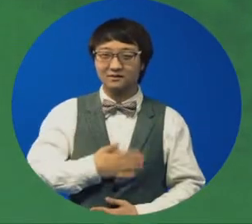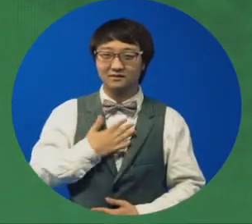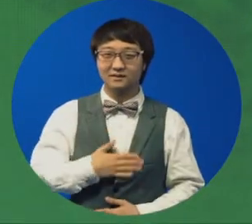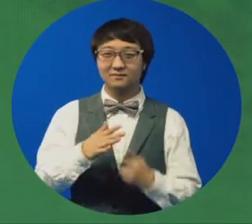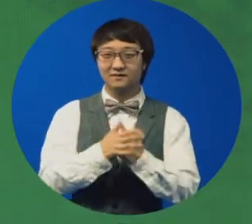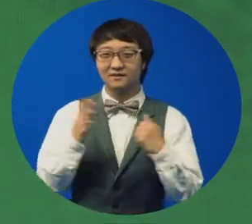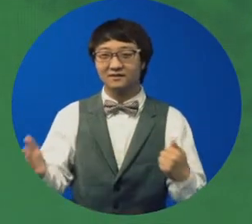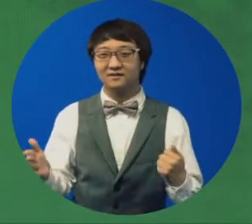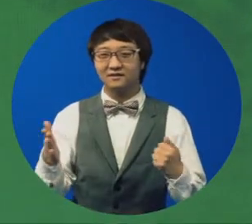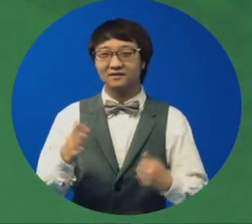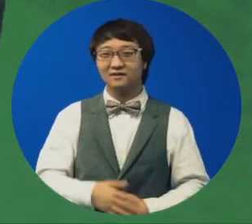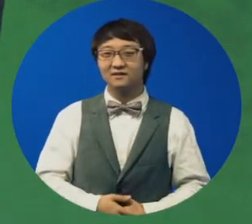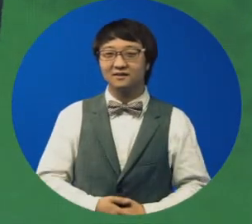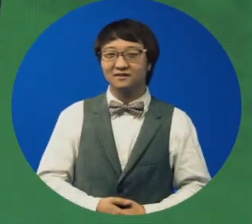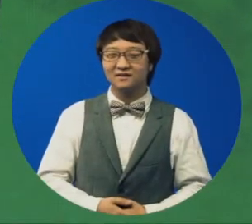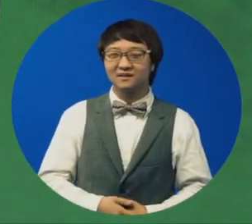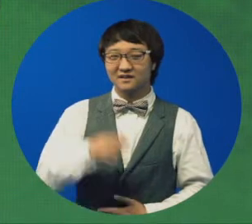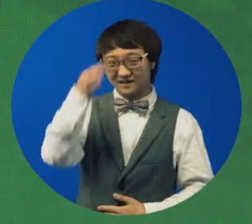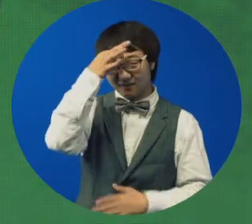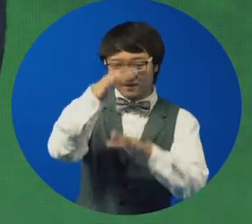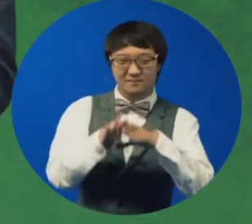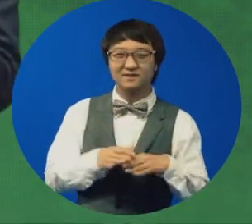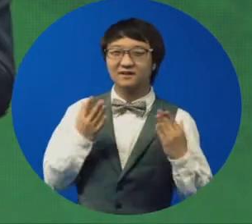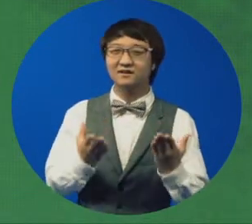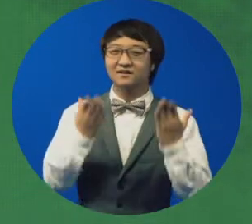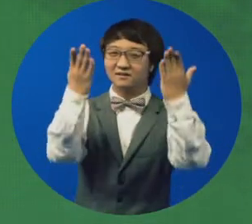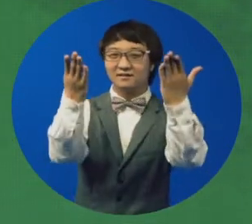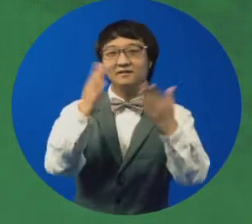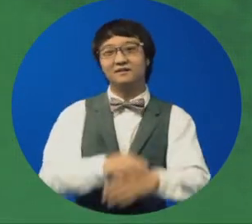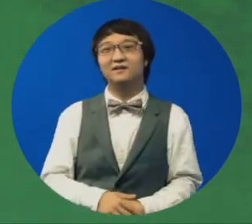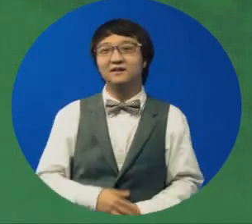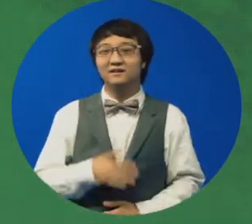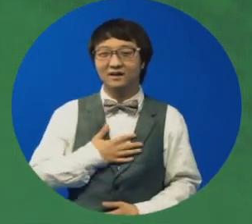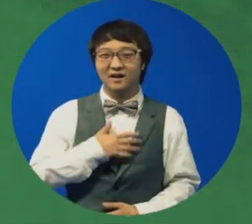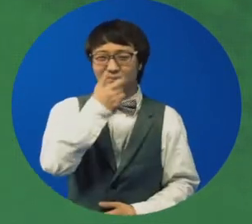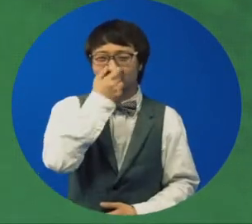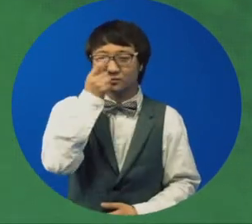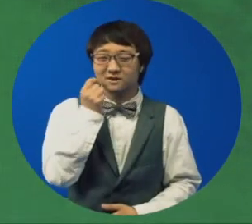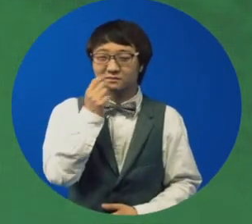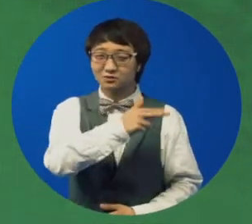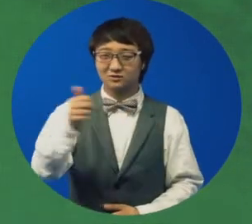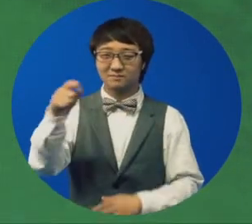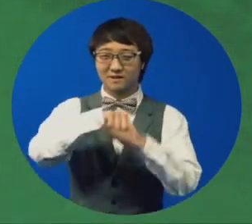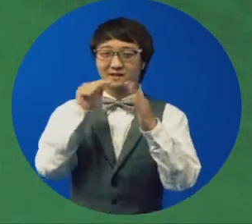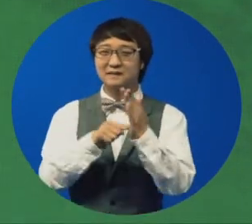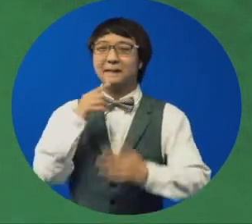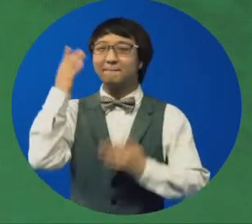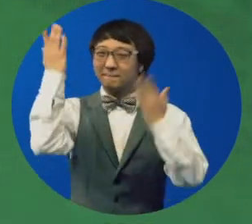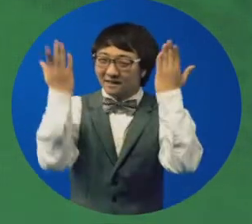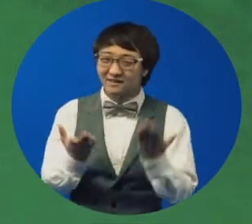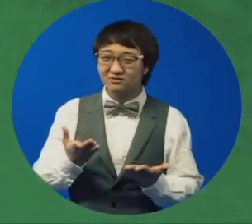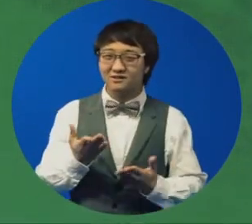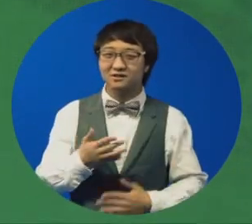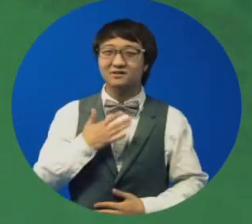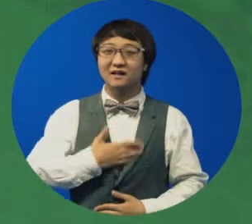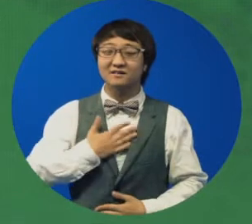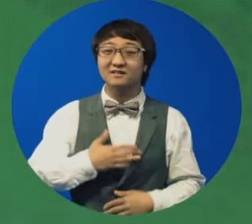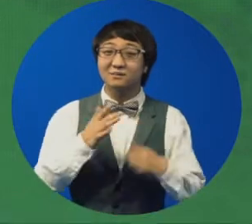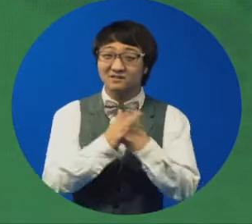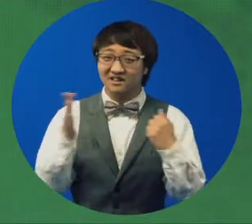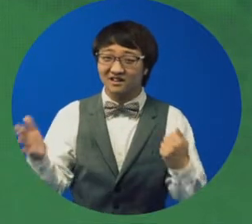오늘 예배합니다. 제가 부족하지만 주님 내 마음 받으시는 것 알기 때문에 제가 주님